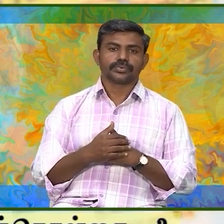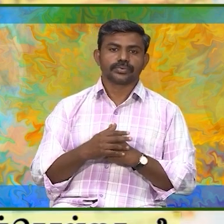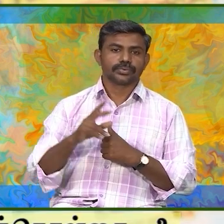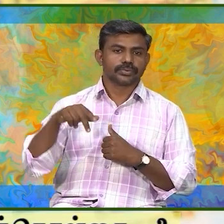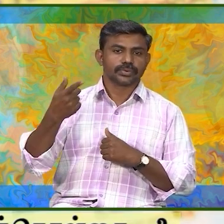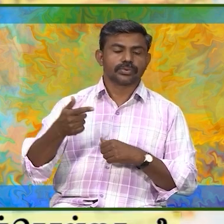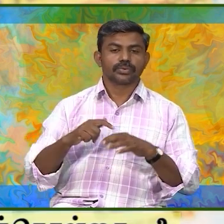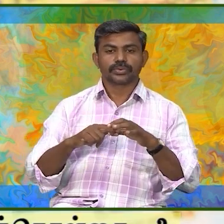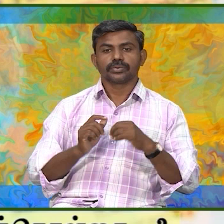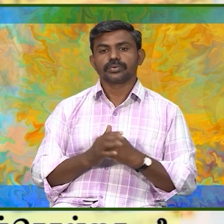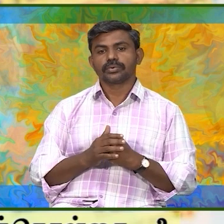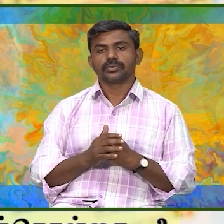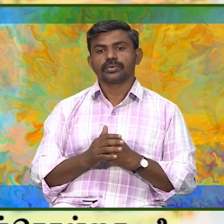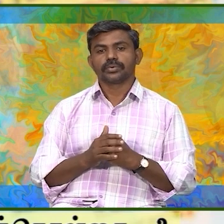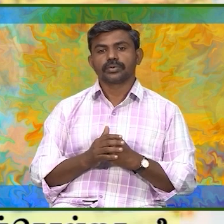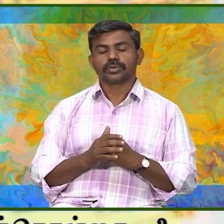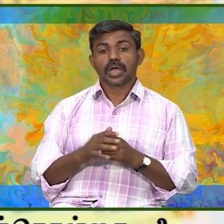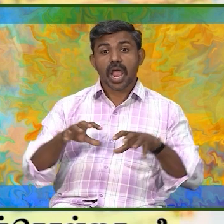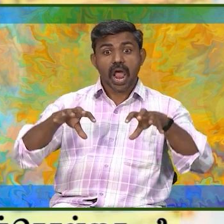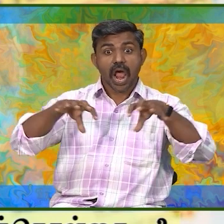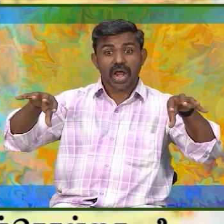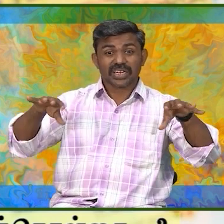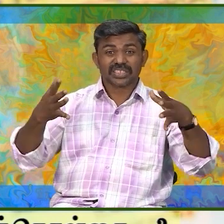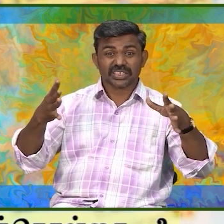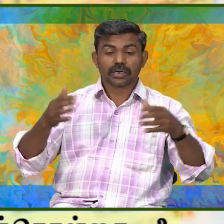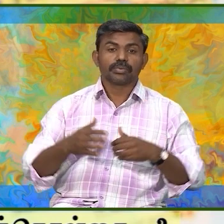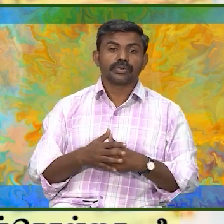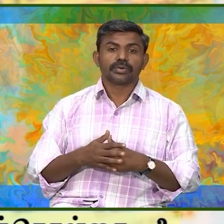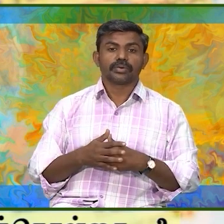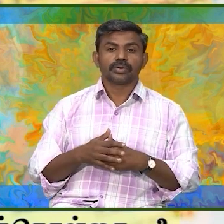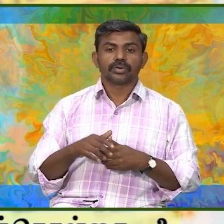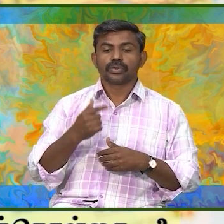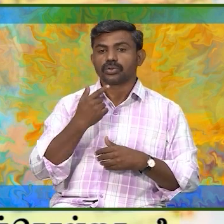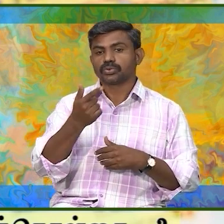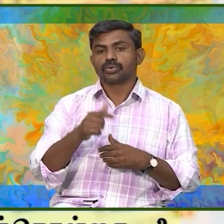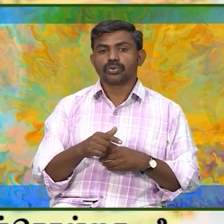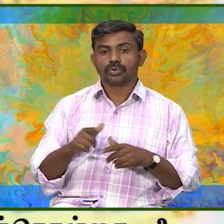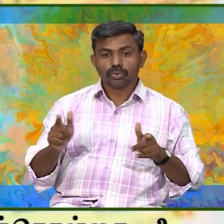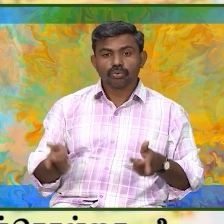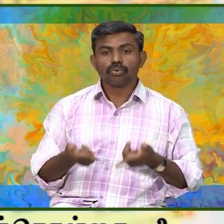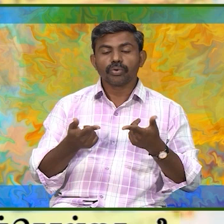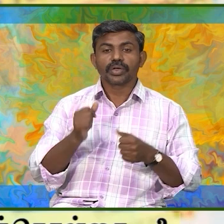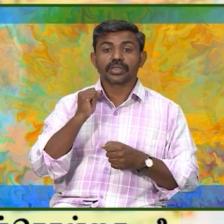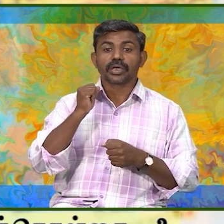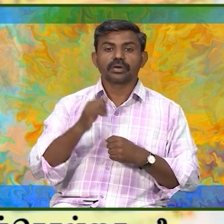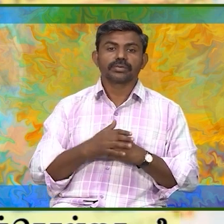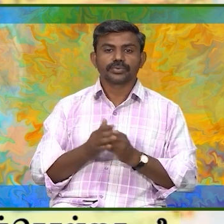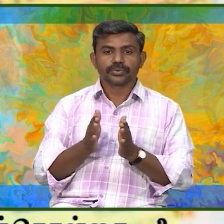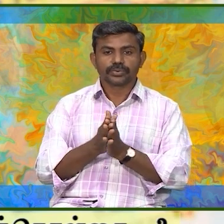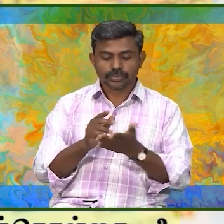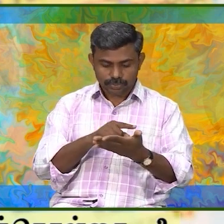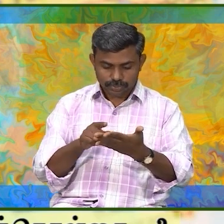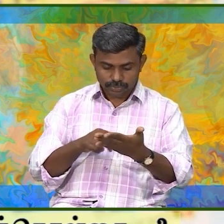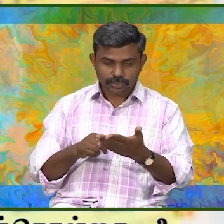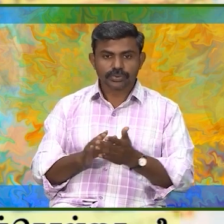அடுத்து இன்னொரு கேள்வி, அணி சேராமை அப்படிங்கிற இந்த சொல்ல உருவாக்கியது யார்?